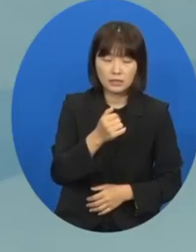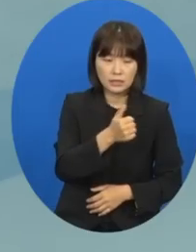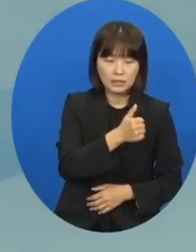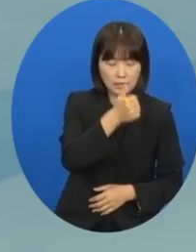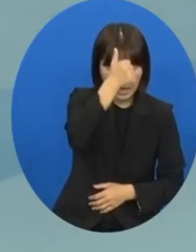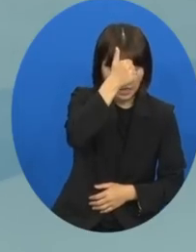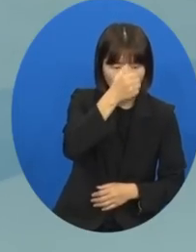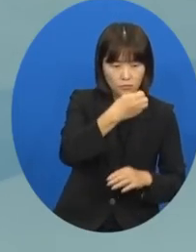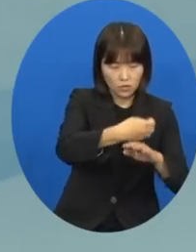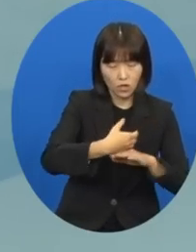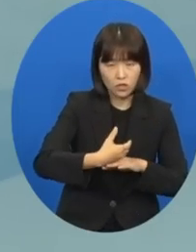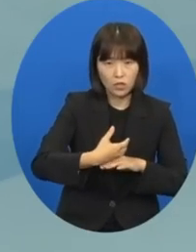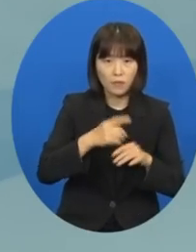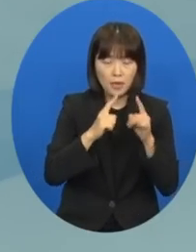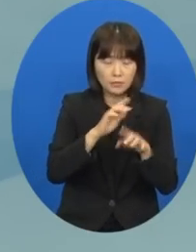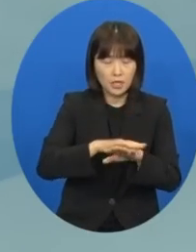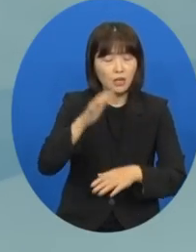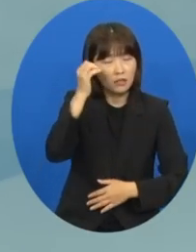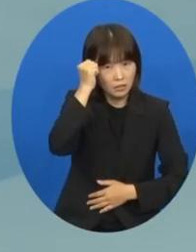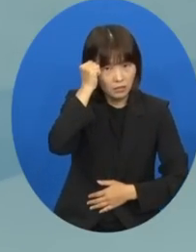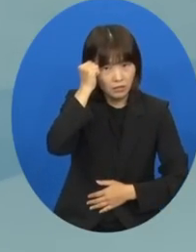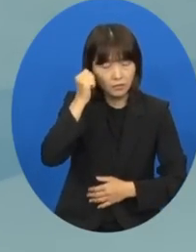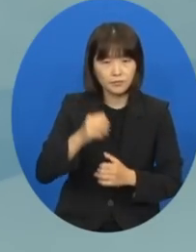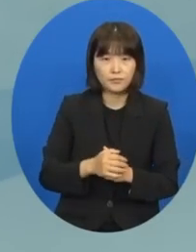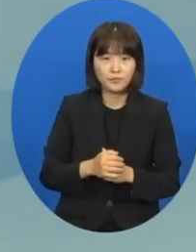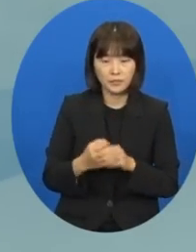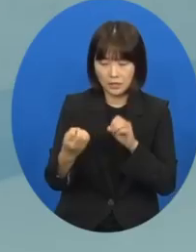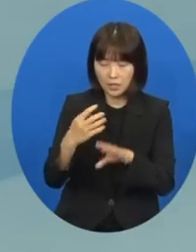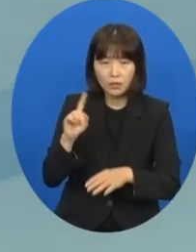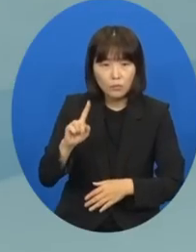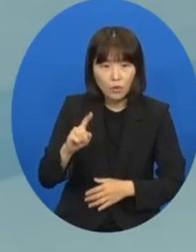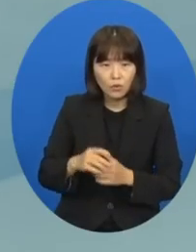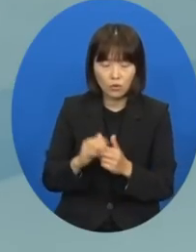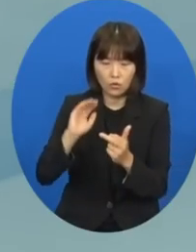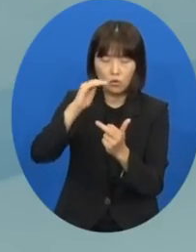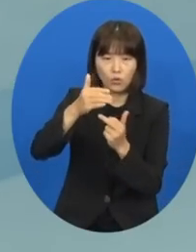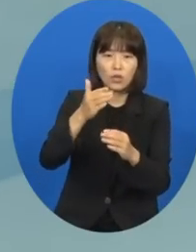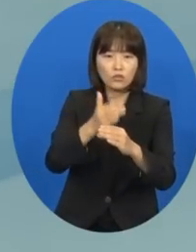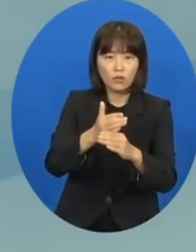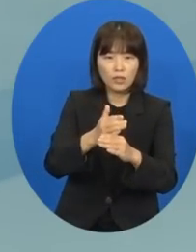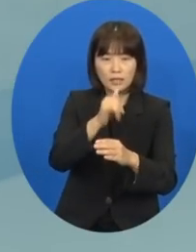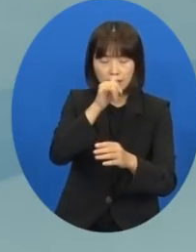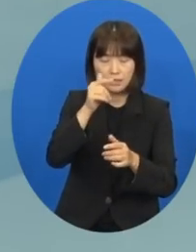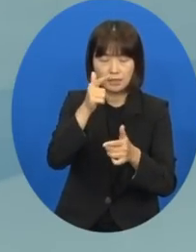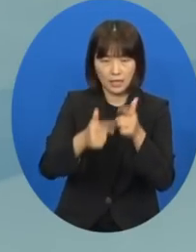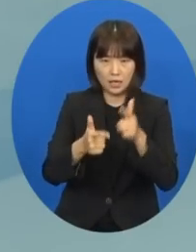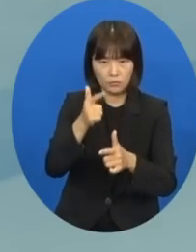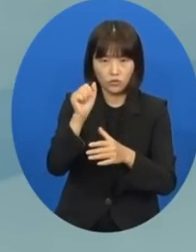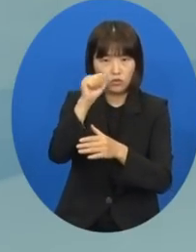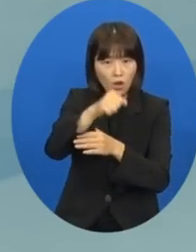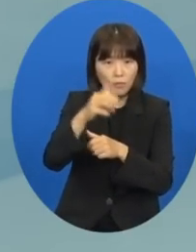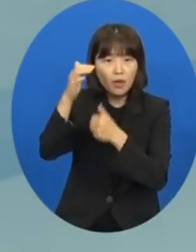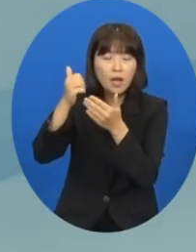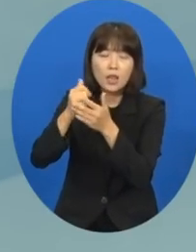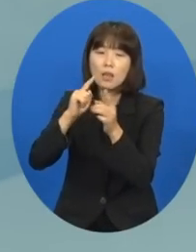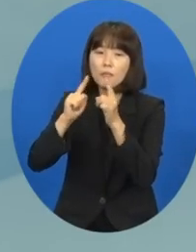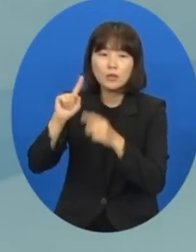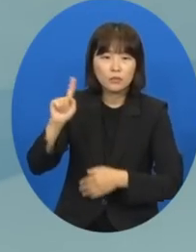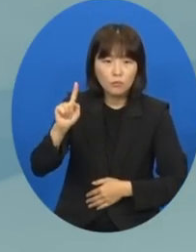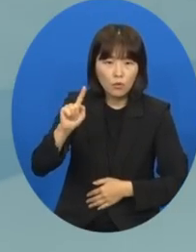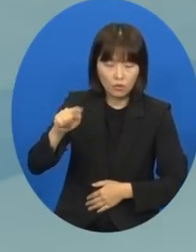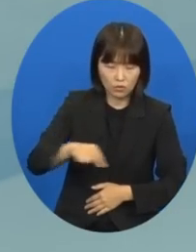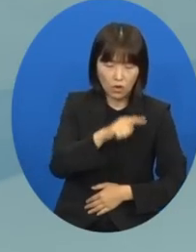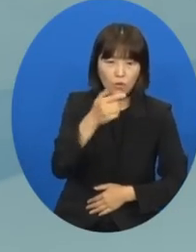있었는데 창세기 3장 3절에 이제 하와가 이렇게 대답을 하는 거예요. 동산 중앙에 있는 나무의 열매는 하나님의 말씀에